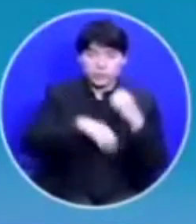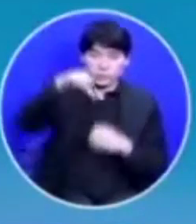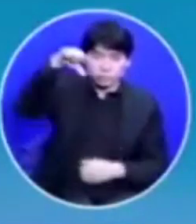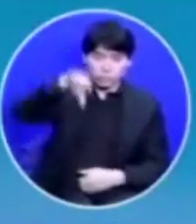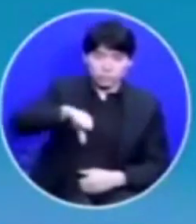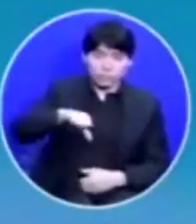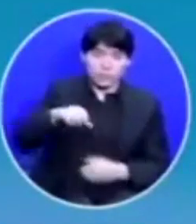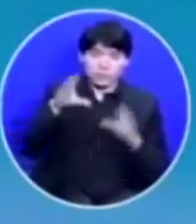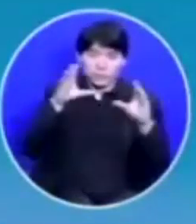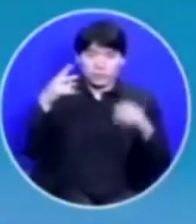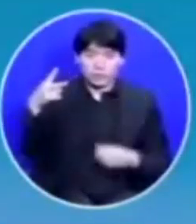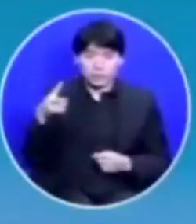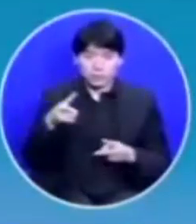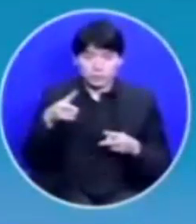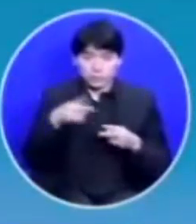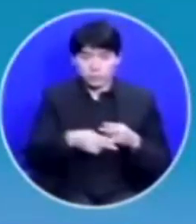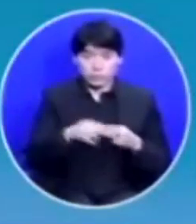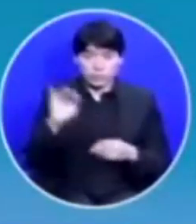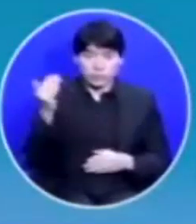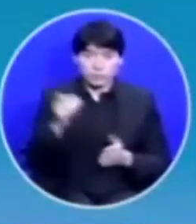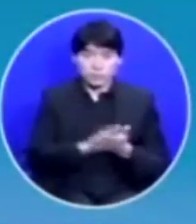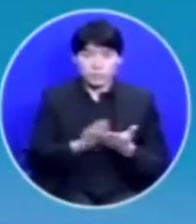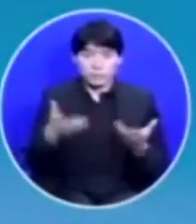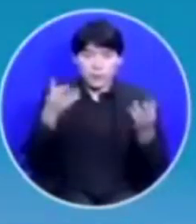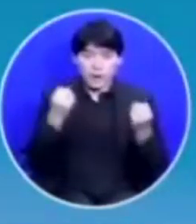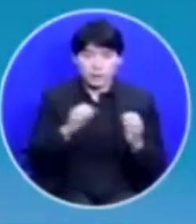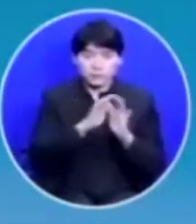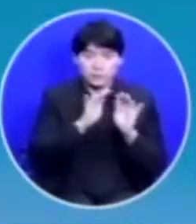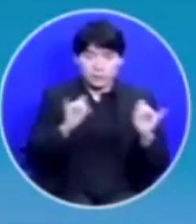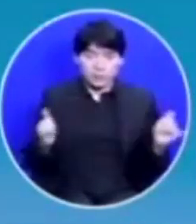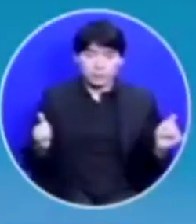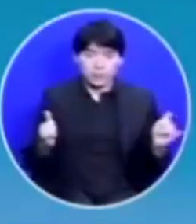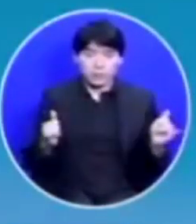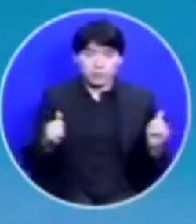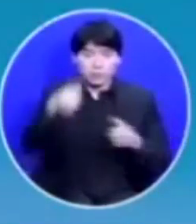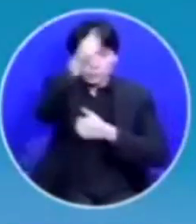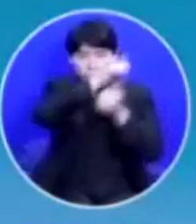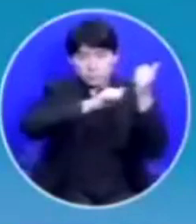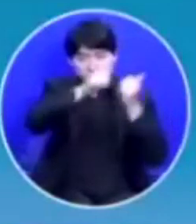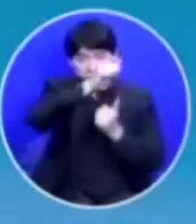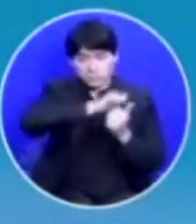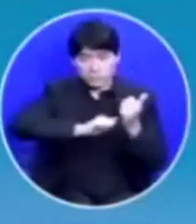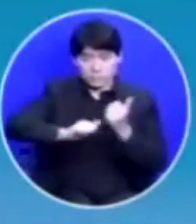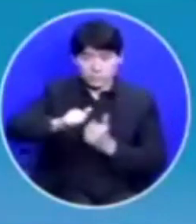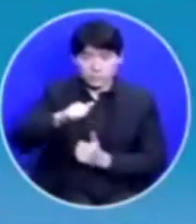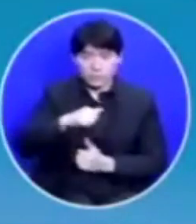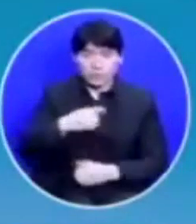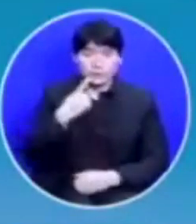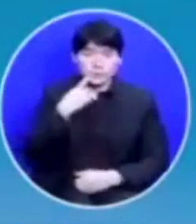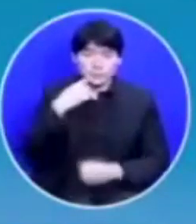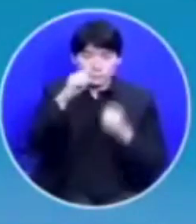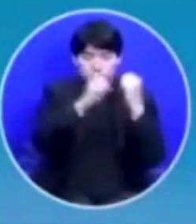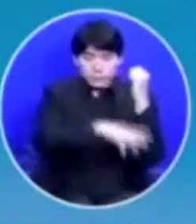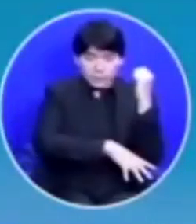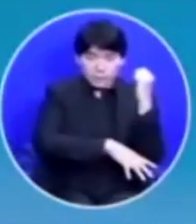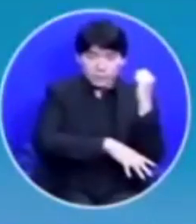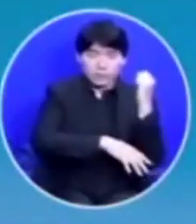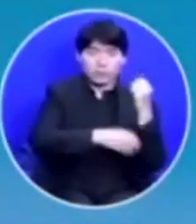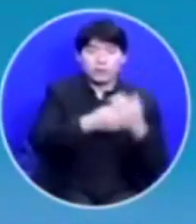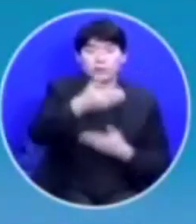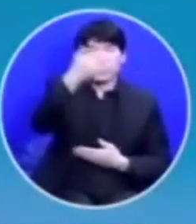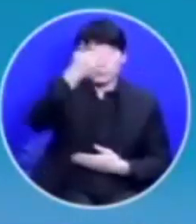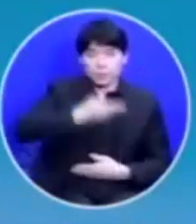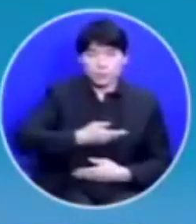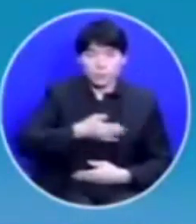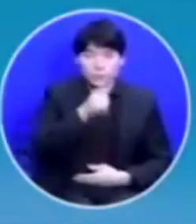많은 사람들이 부모 그 위 떼서 부터 흘러 내려오는 쓴 뿌리를 이어 받고 있어요